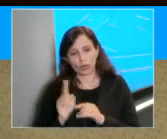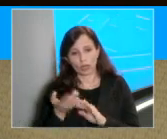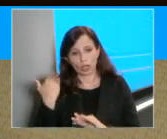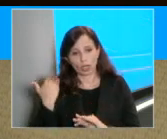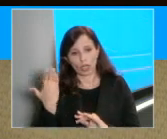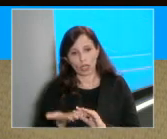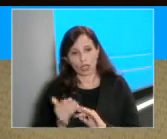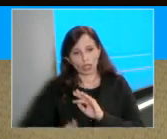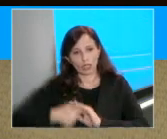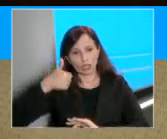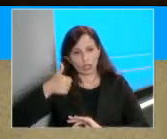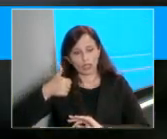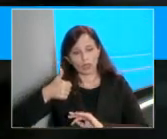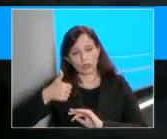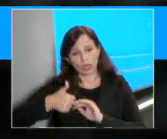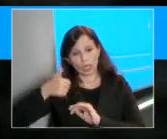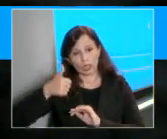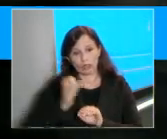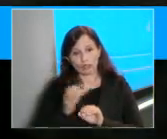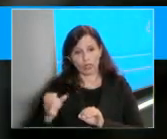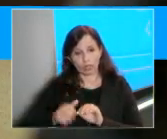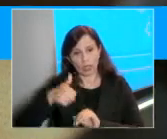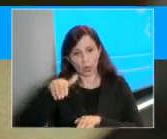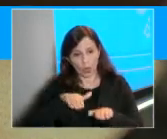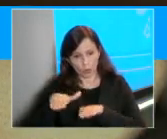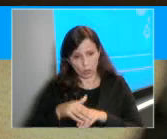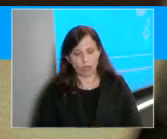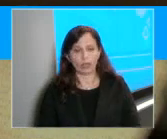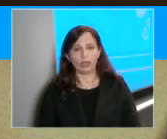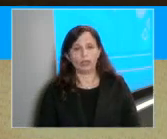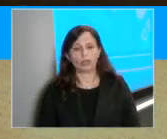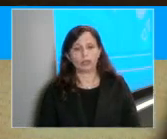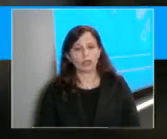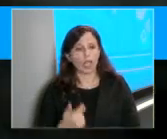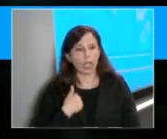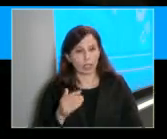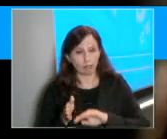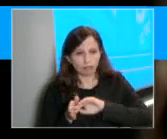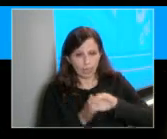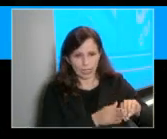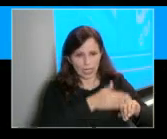זה היה שרים שראש הממשלה מינה. לגופו של הטריק, כן? אני יזיז את לפיד